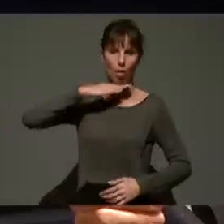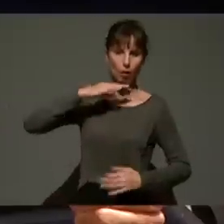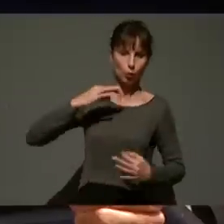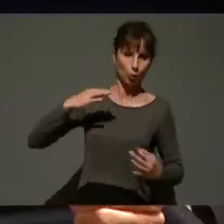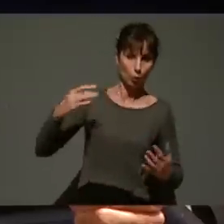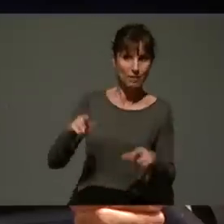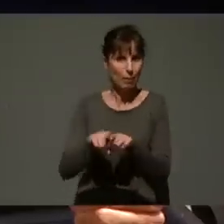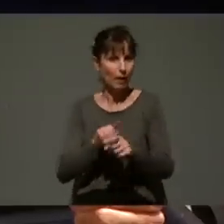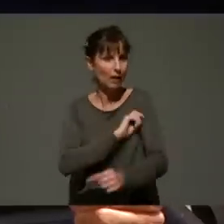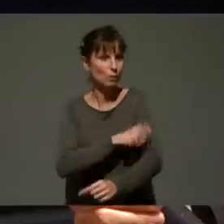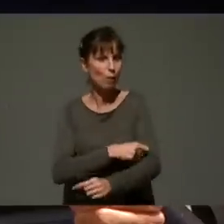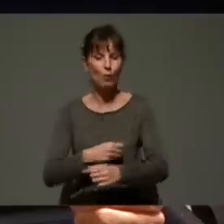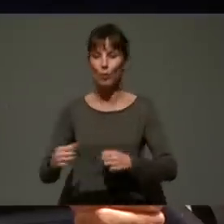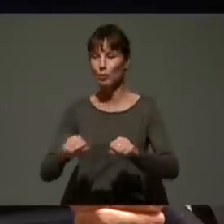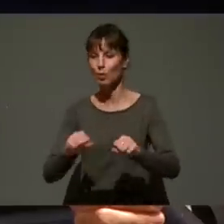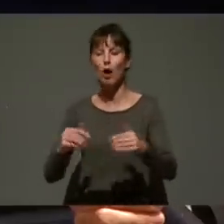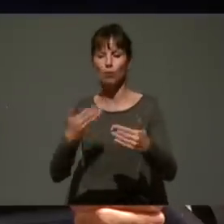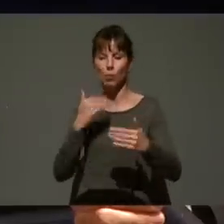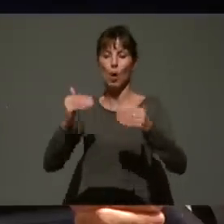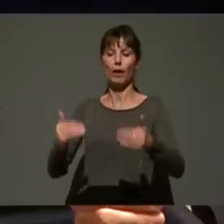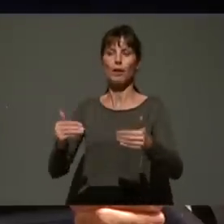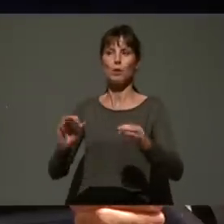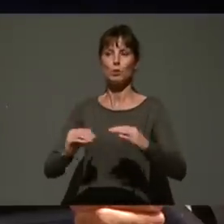Et le sport, c'est un peu ça. On doit terminer